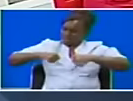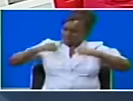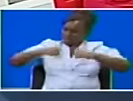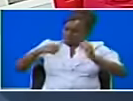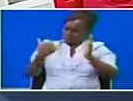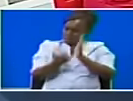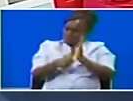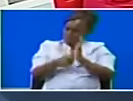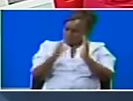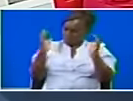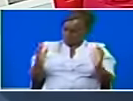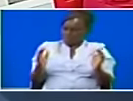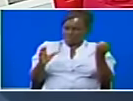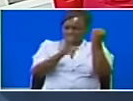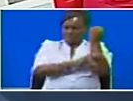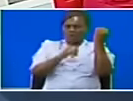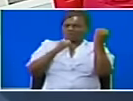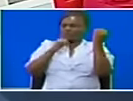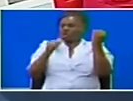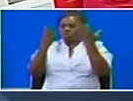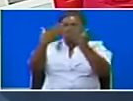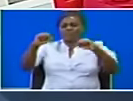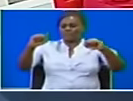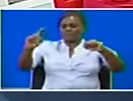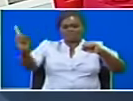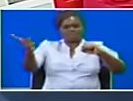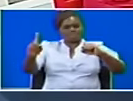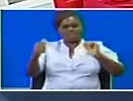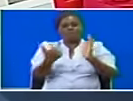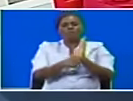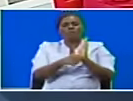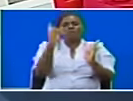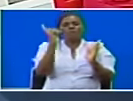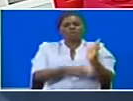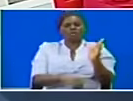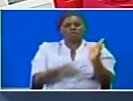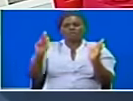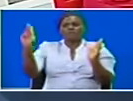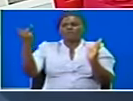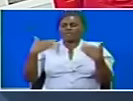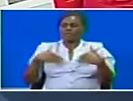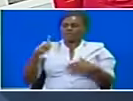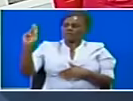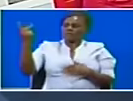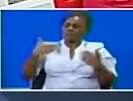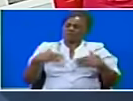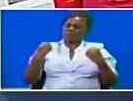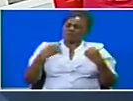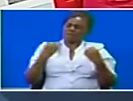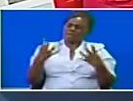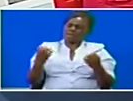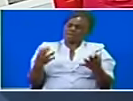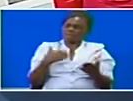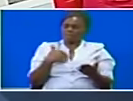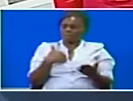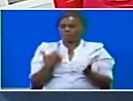iko kubwa nchi hii. Si nani anakuwa rais. Lakini shida sina wa Kenya. Wakiangalia wa Kenya kuna shida nyingi kweli.